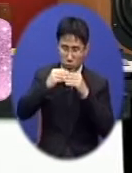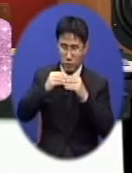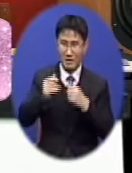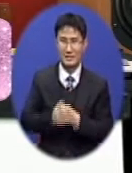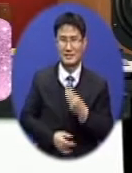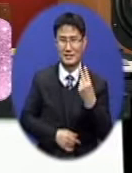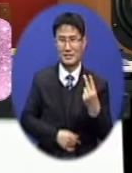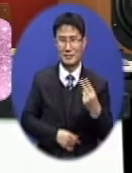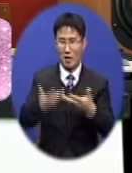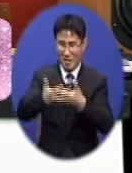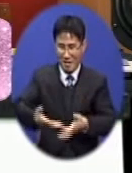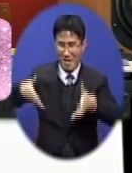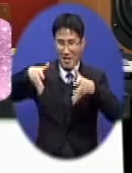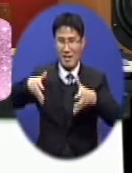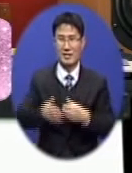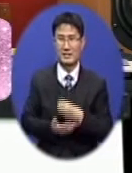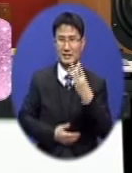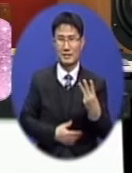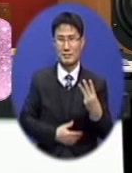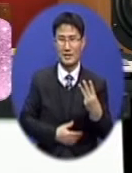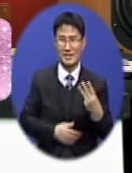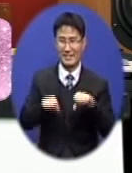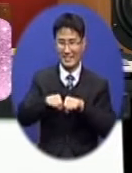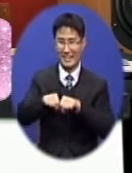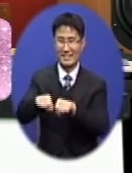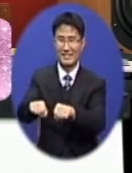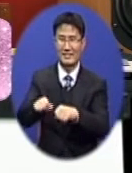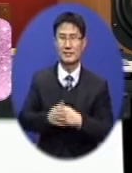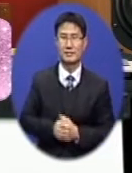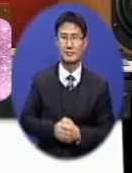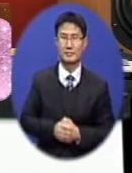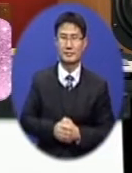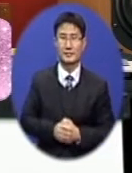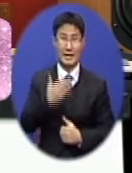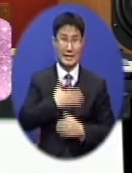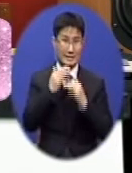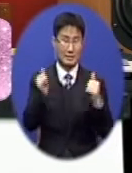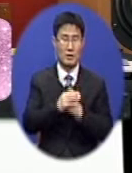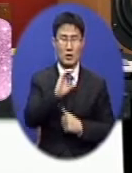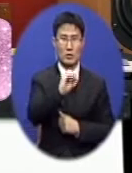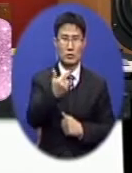비닐봉지, 2번 장바구니, 3번 카트. 네. 정답 아시는 분은